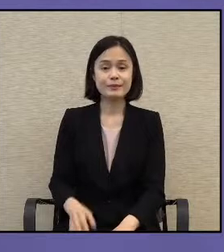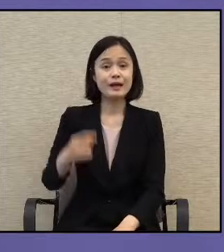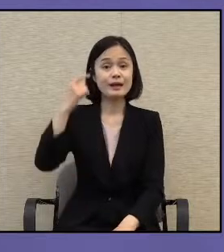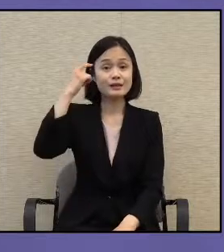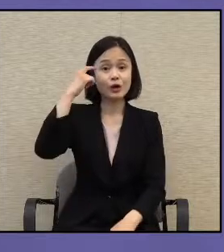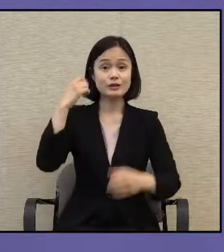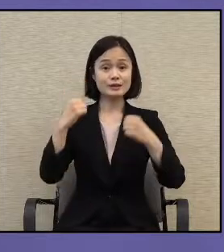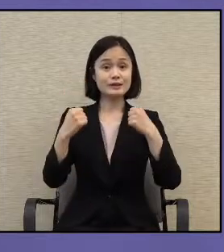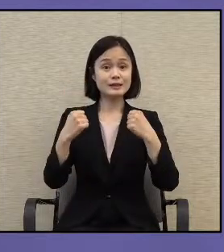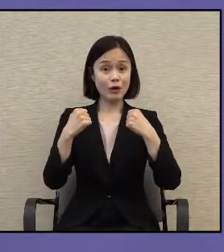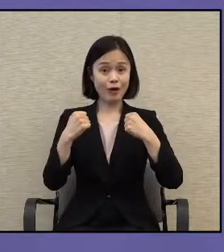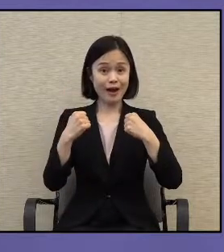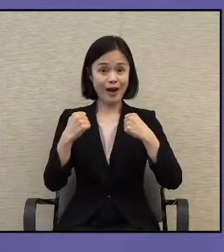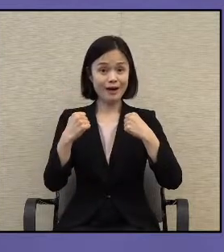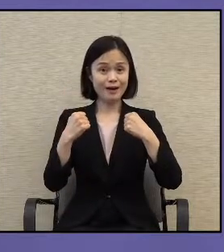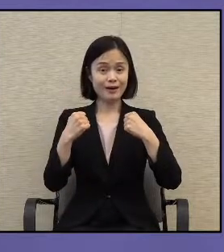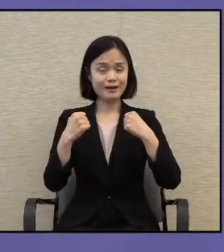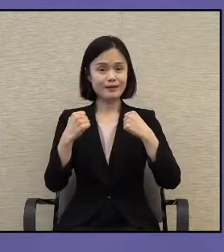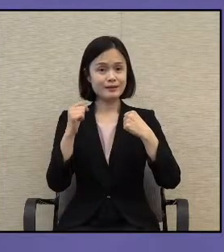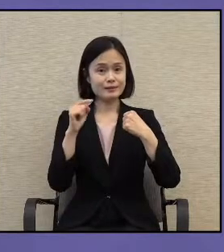경우에는 상당히 좀